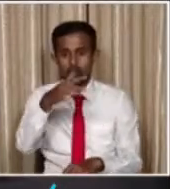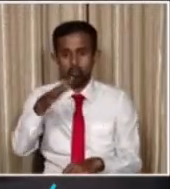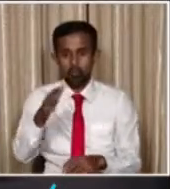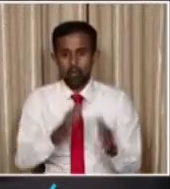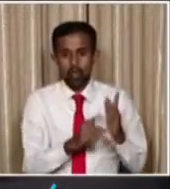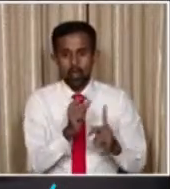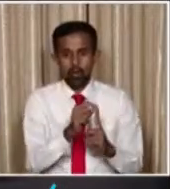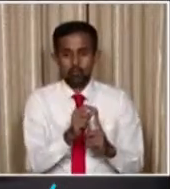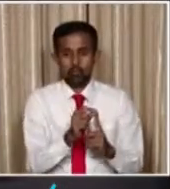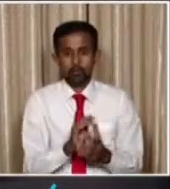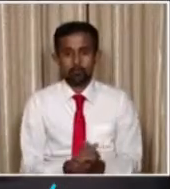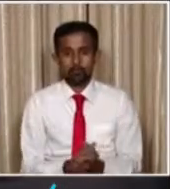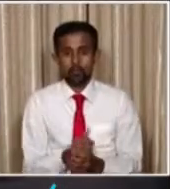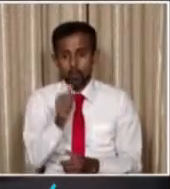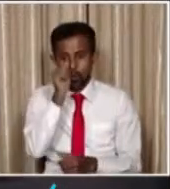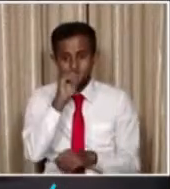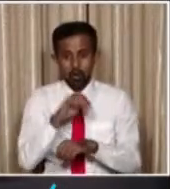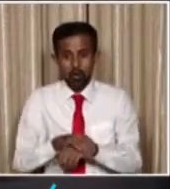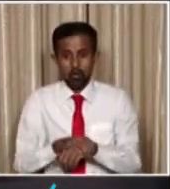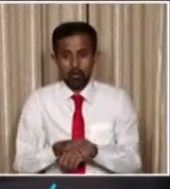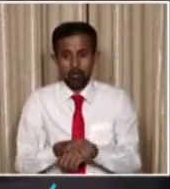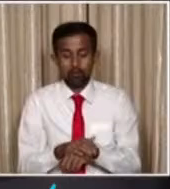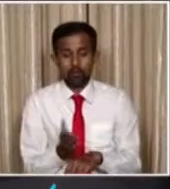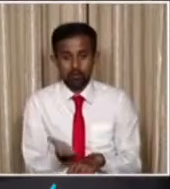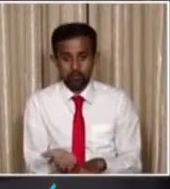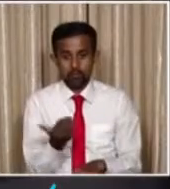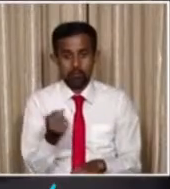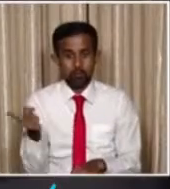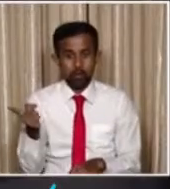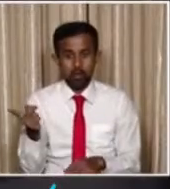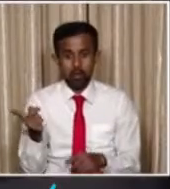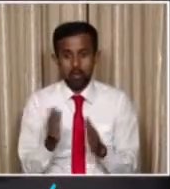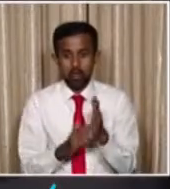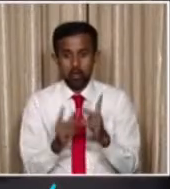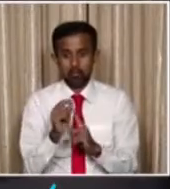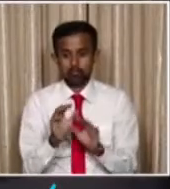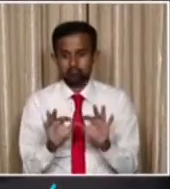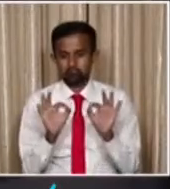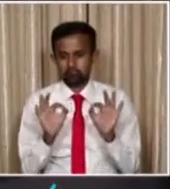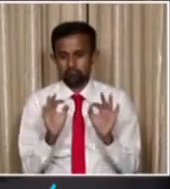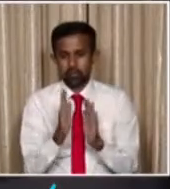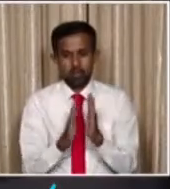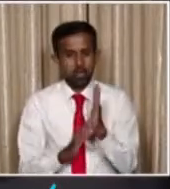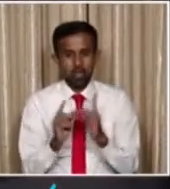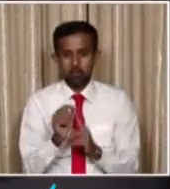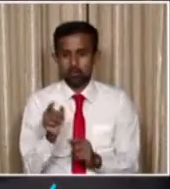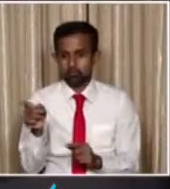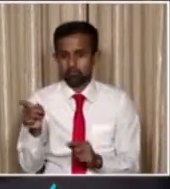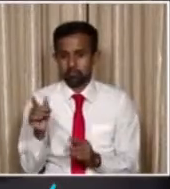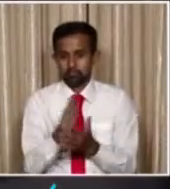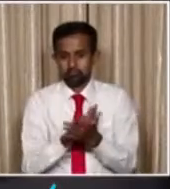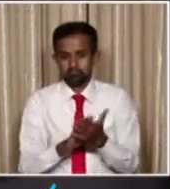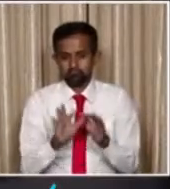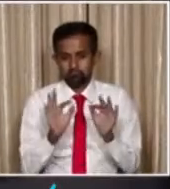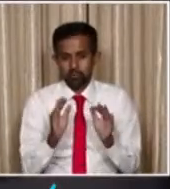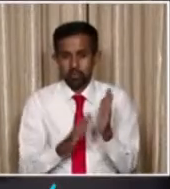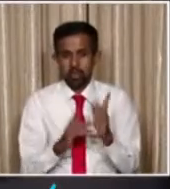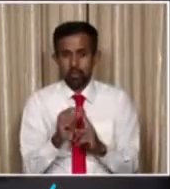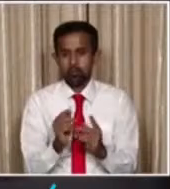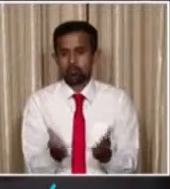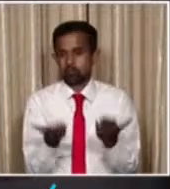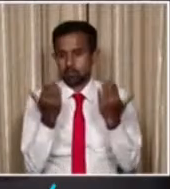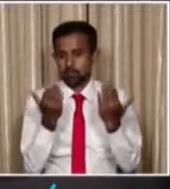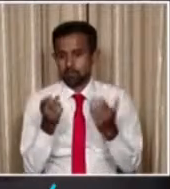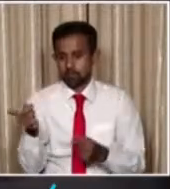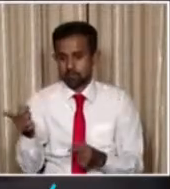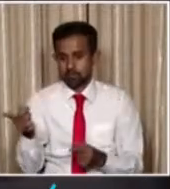warunga hebei huru allah nakota me amati warya virusudu amati warek amati warya deh virusudu dia deh amati kama karan deh na